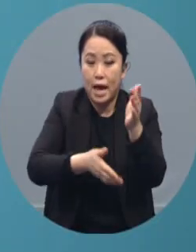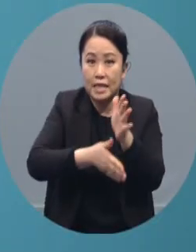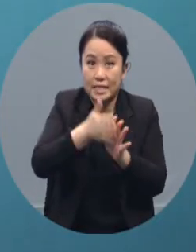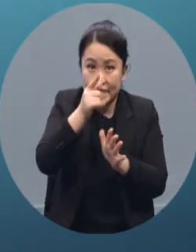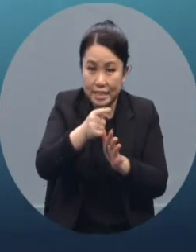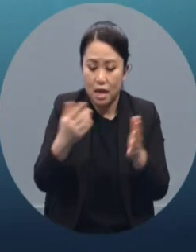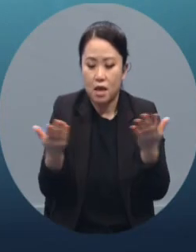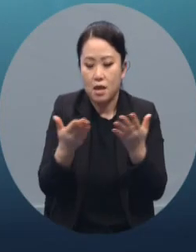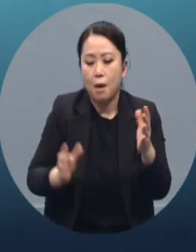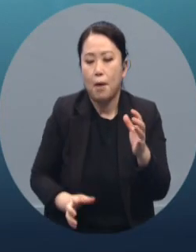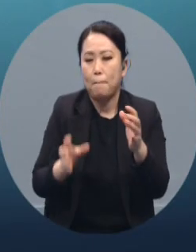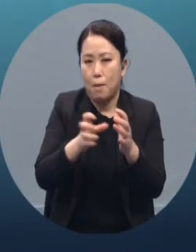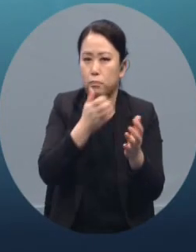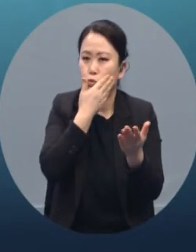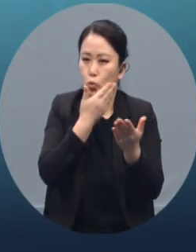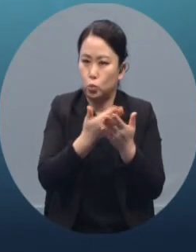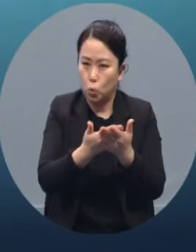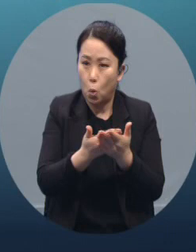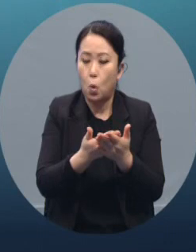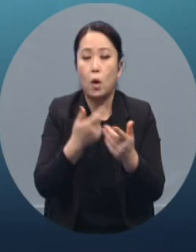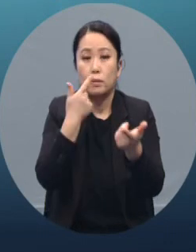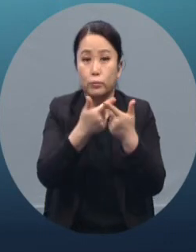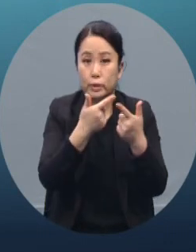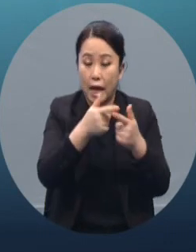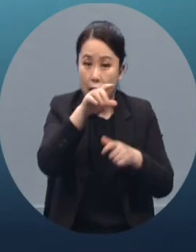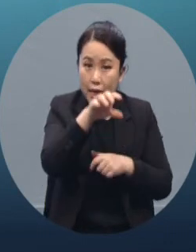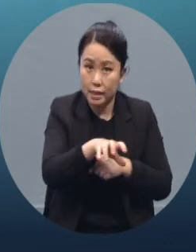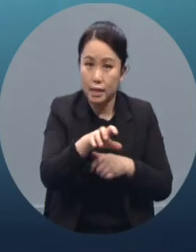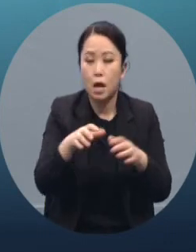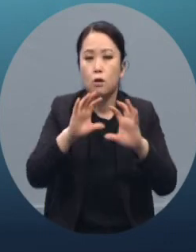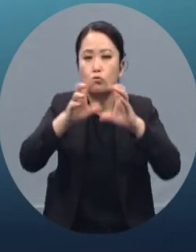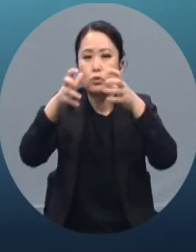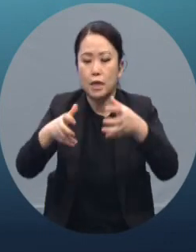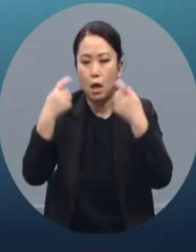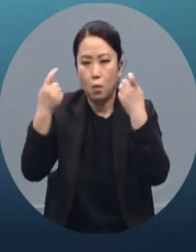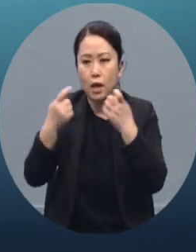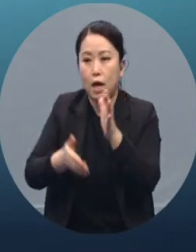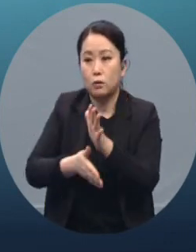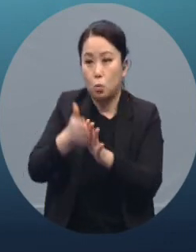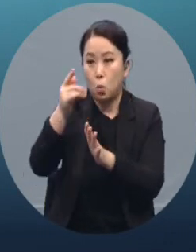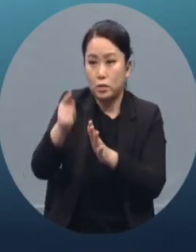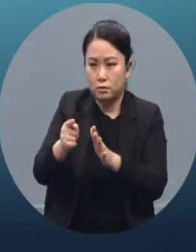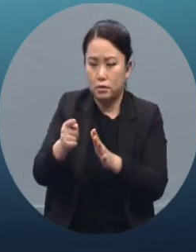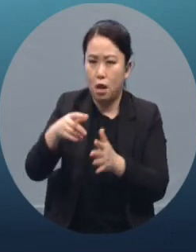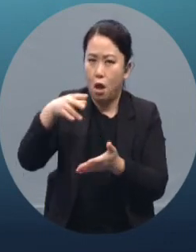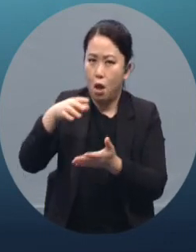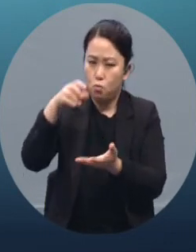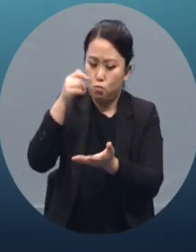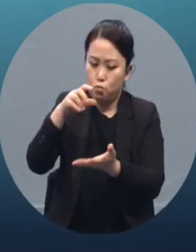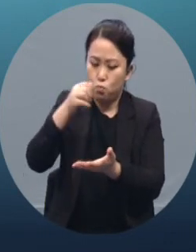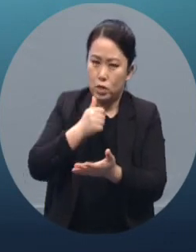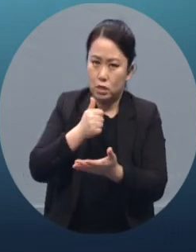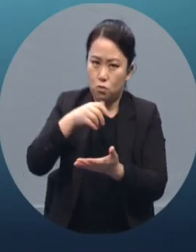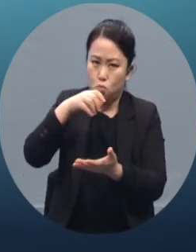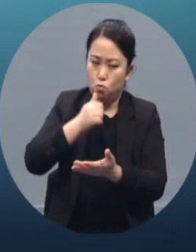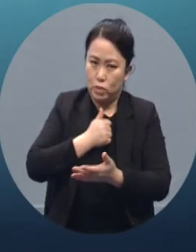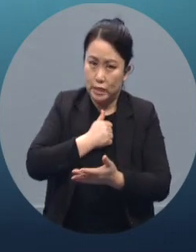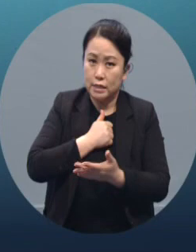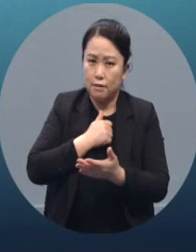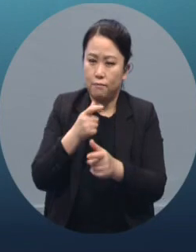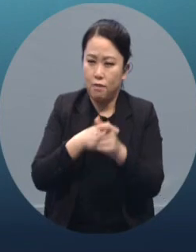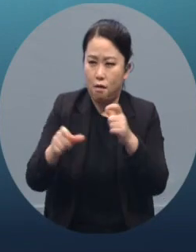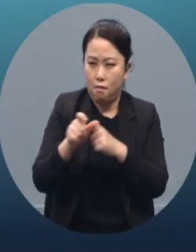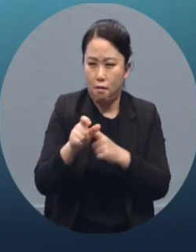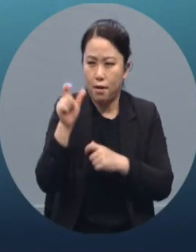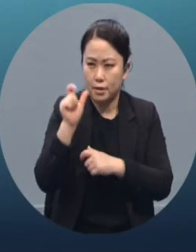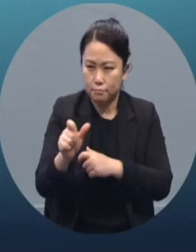부산이 국제 관광 도시로서의 미용을 더 힘차게 펼치는 것이 대단히 중요하다고